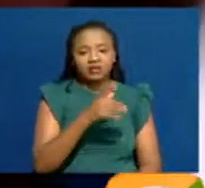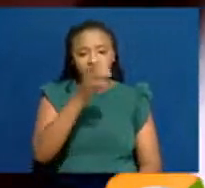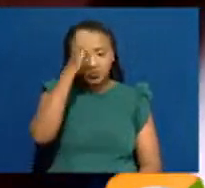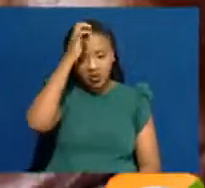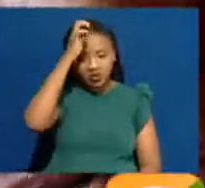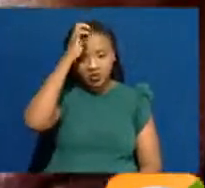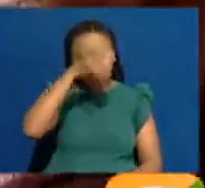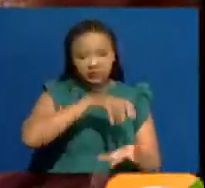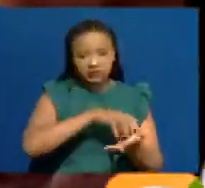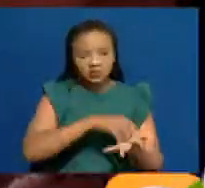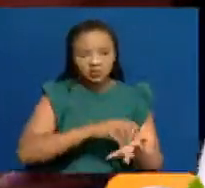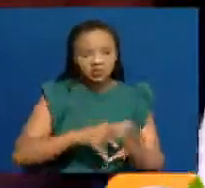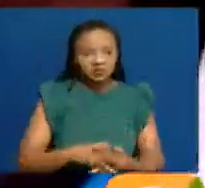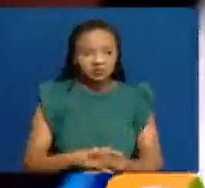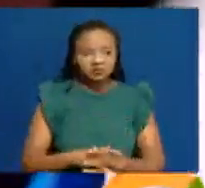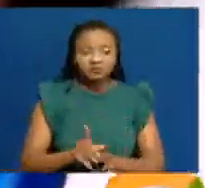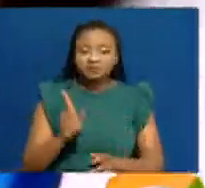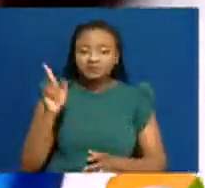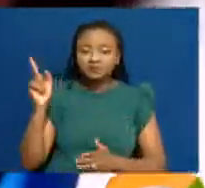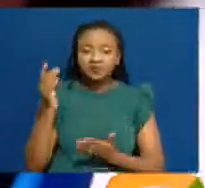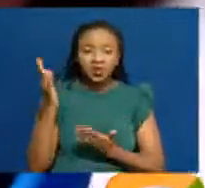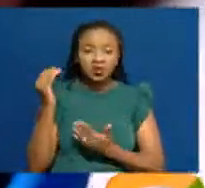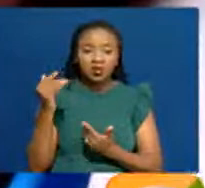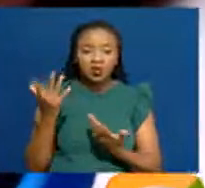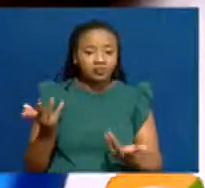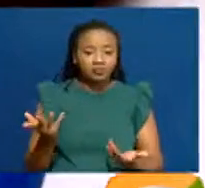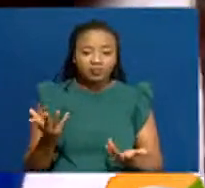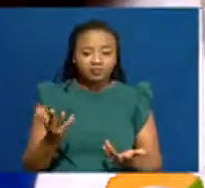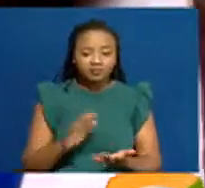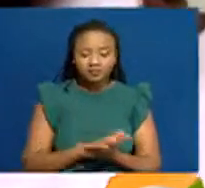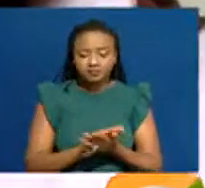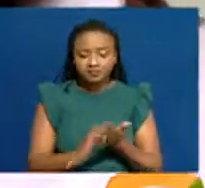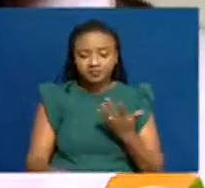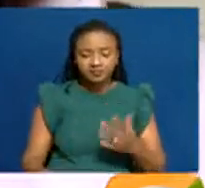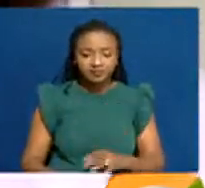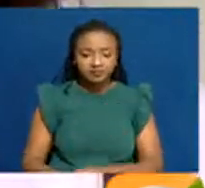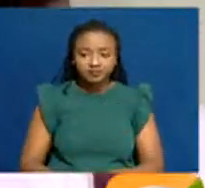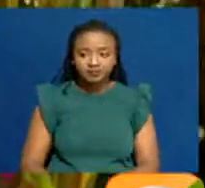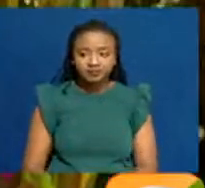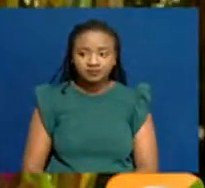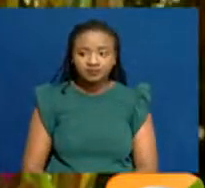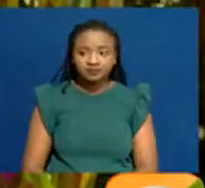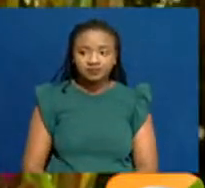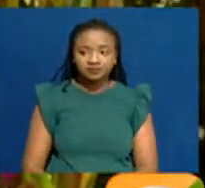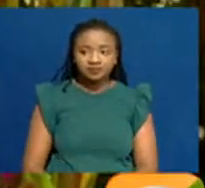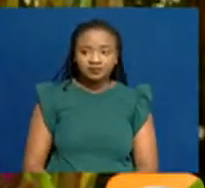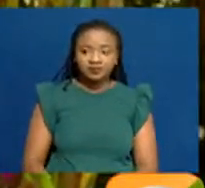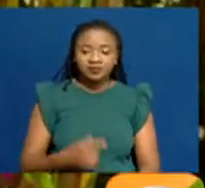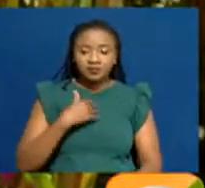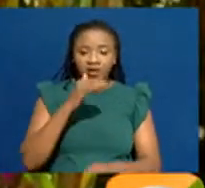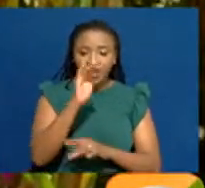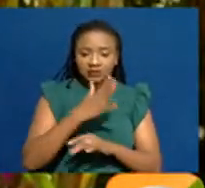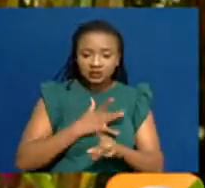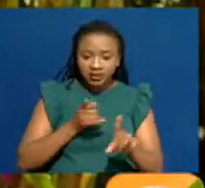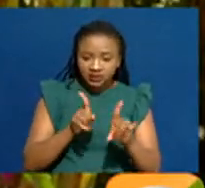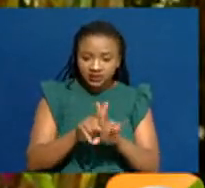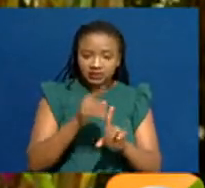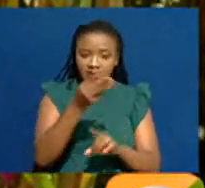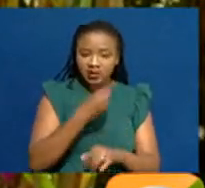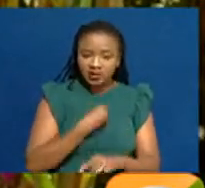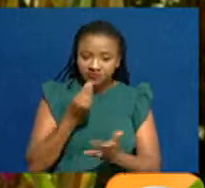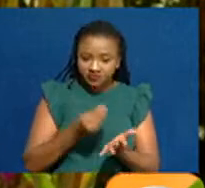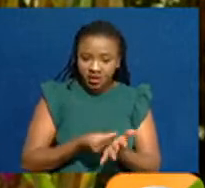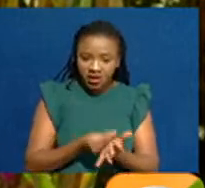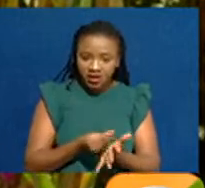Eldoret. Ila matumaini yake yamesalia ndoto tu. Nikaomba dada yangu akanipea pesa